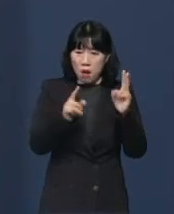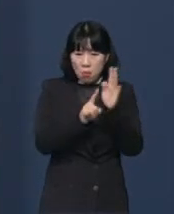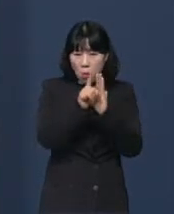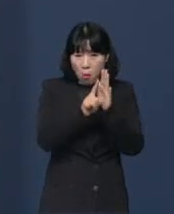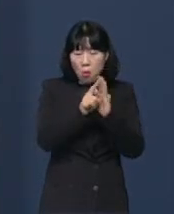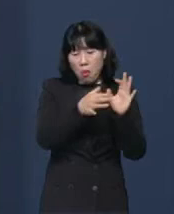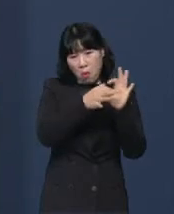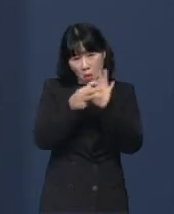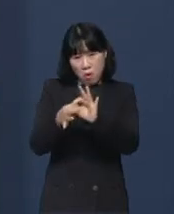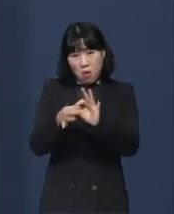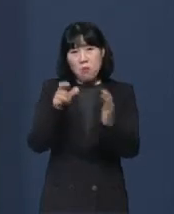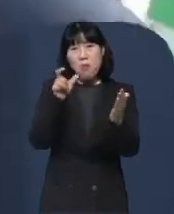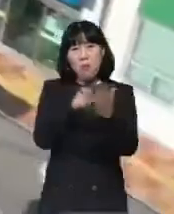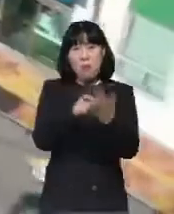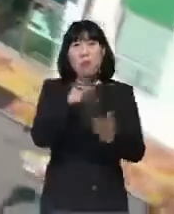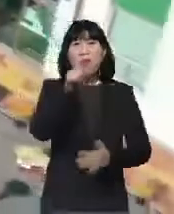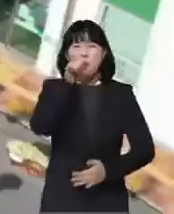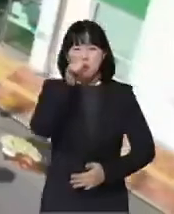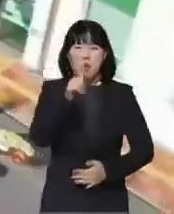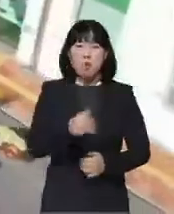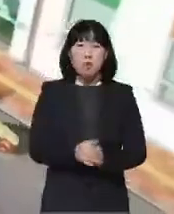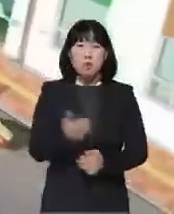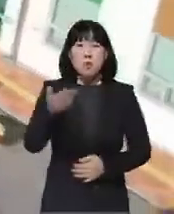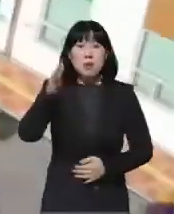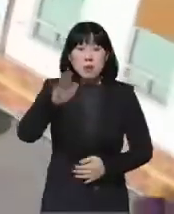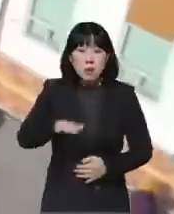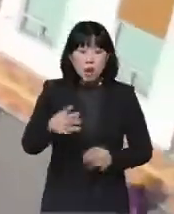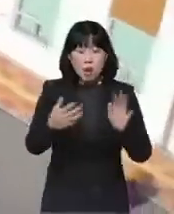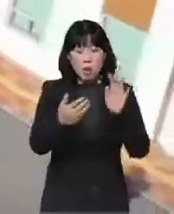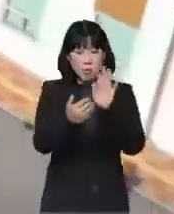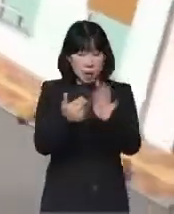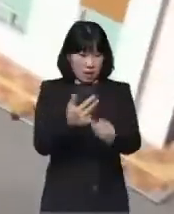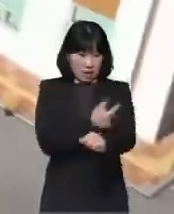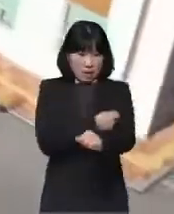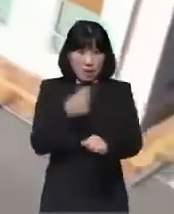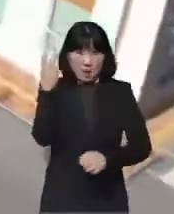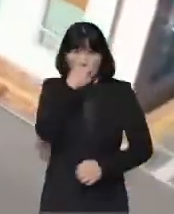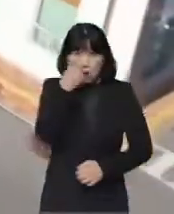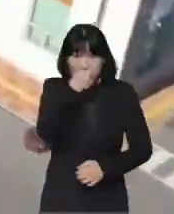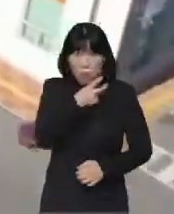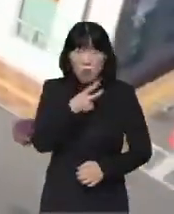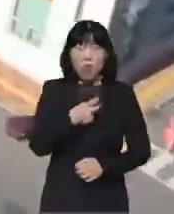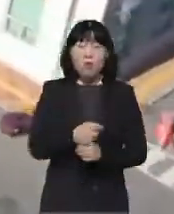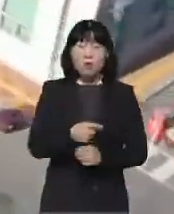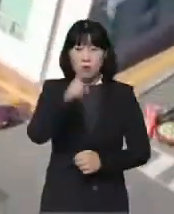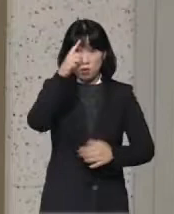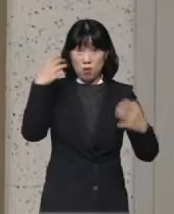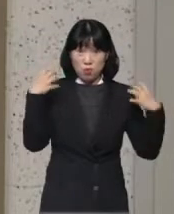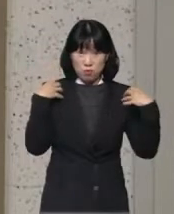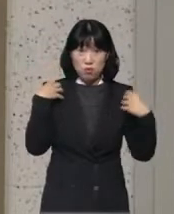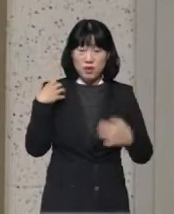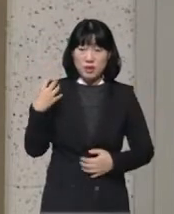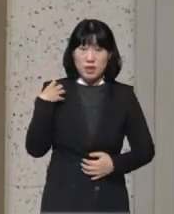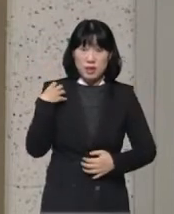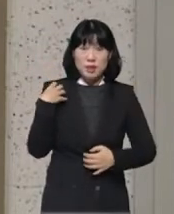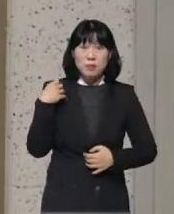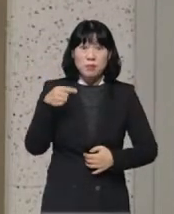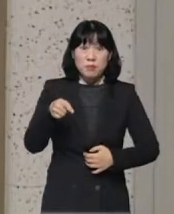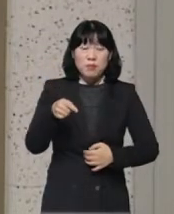저장됐다고 나와 있습니다. 하지만 백신을 철저하게 검수해야 할 의무가 있는 정부